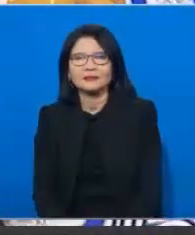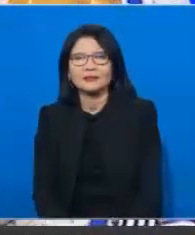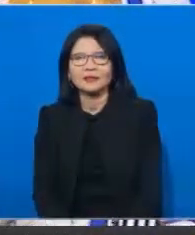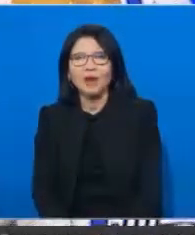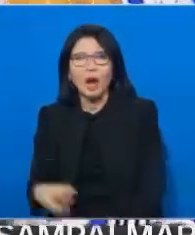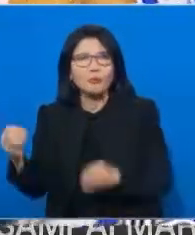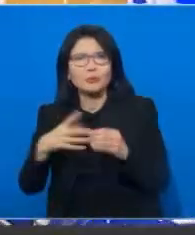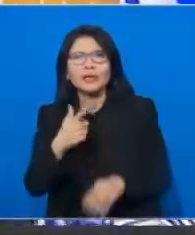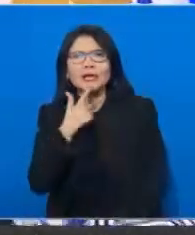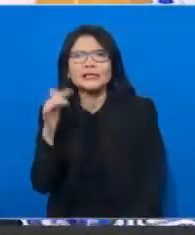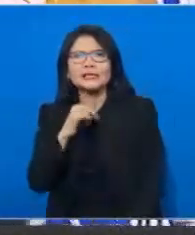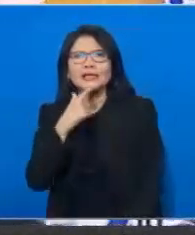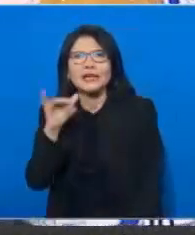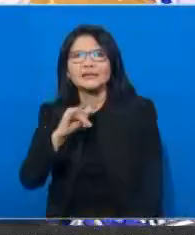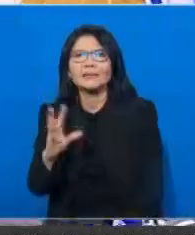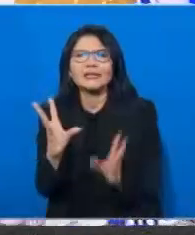seperti rapat ya,